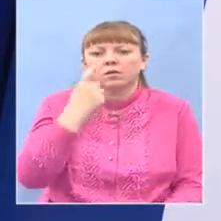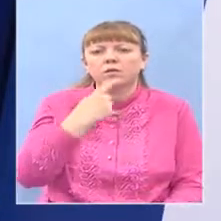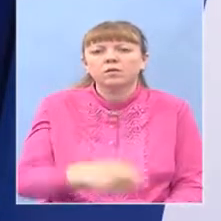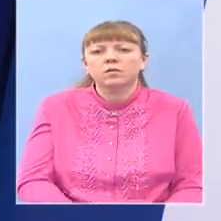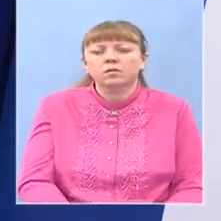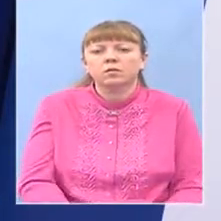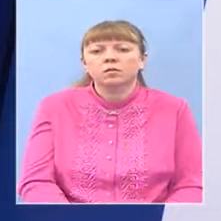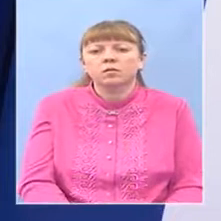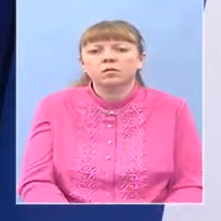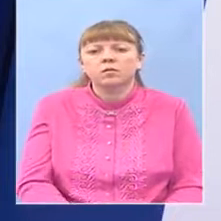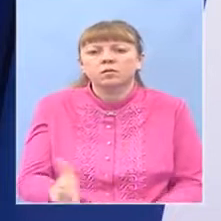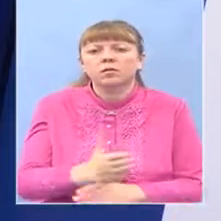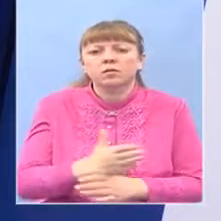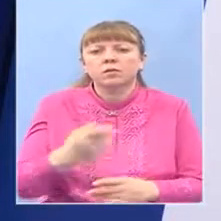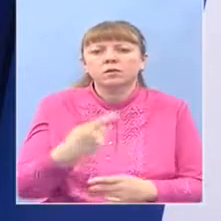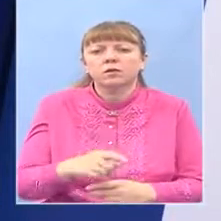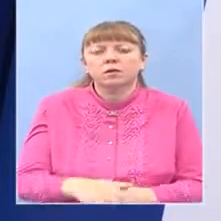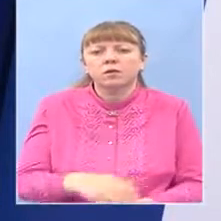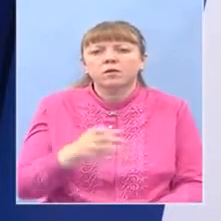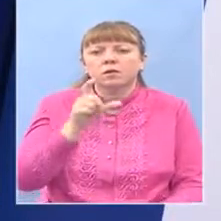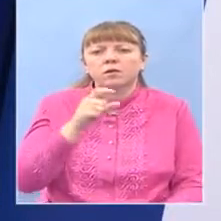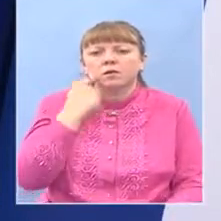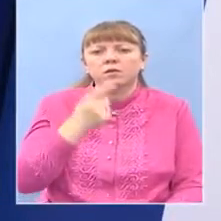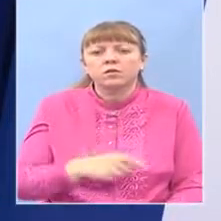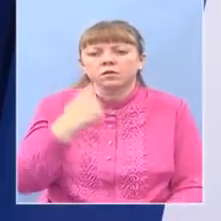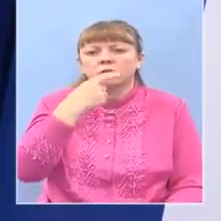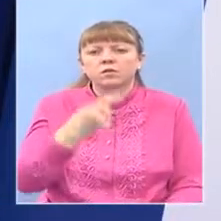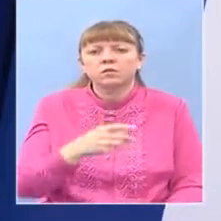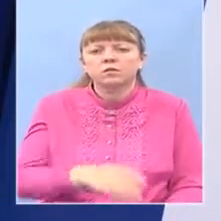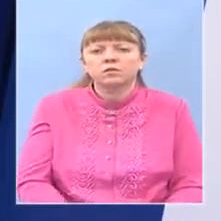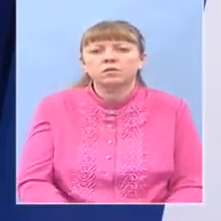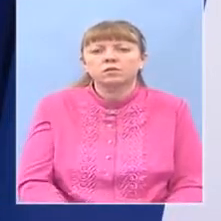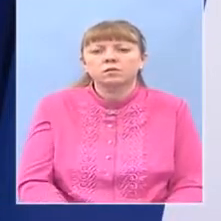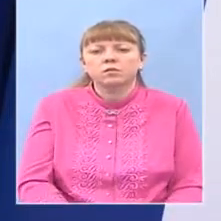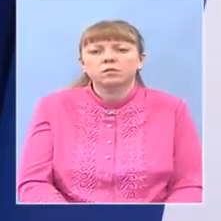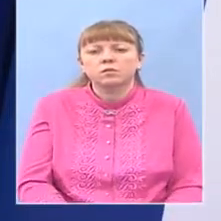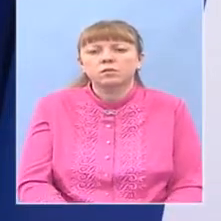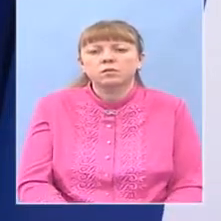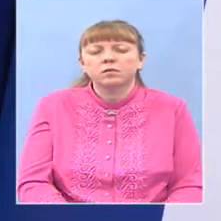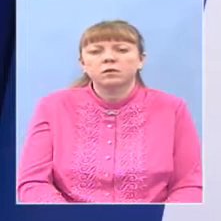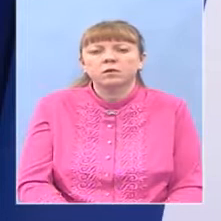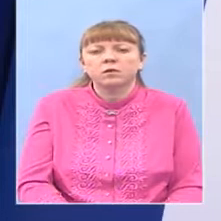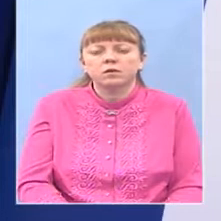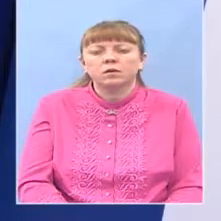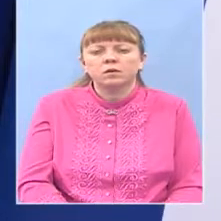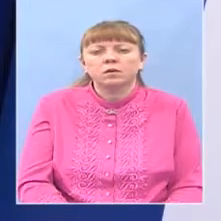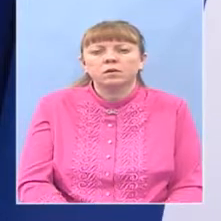есть различные, как у любого гражданина и любой организации, есть обязанности, да, есть конкретные там